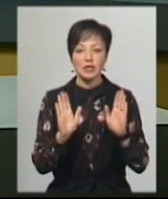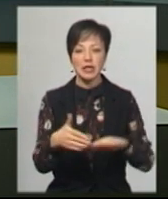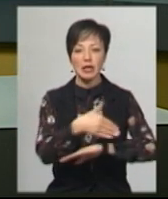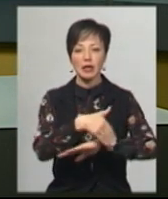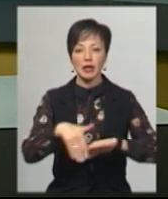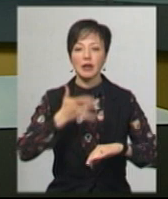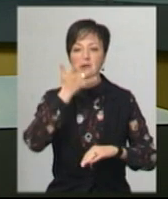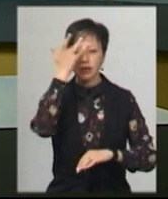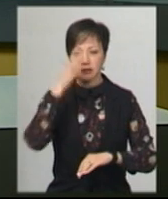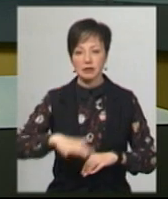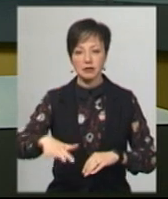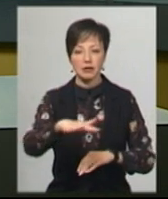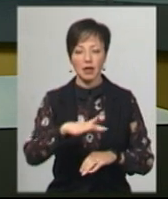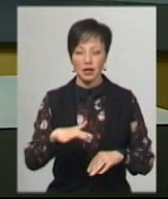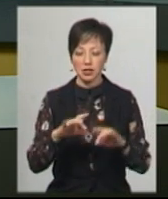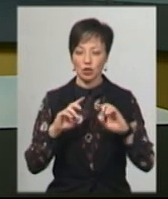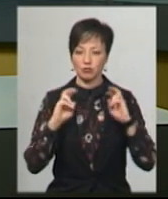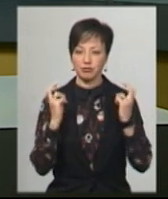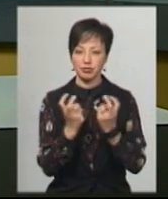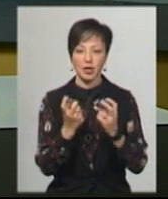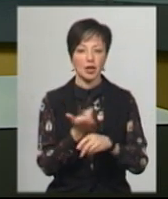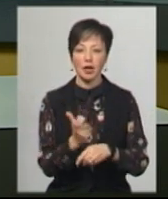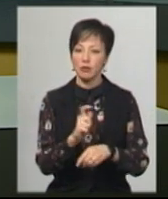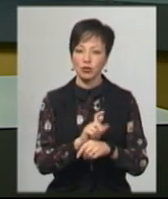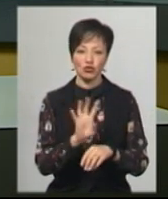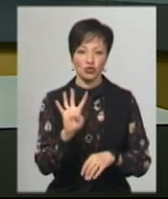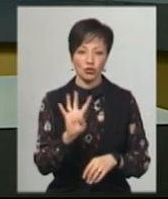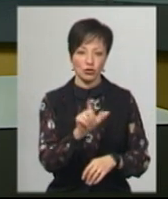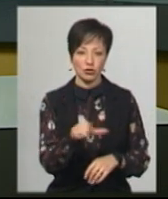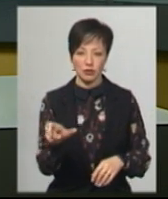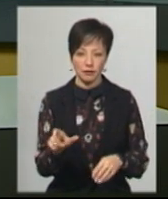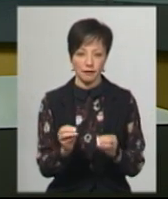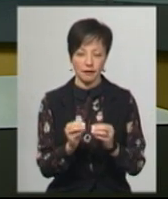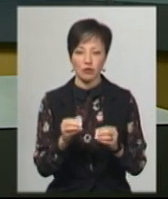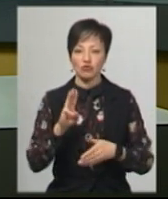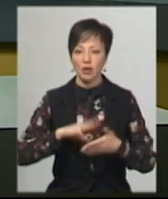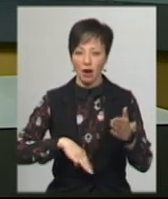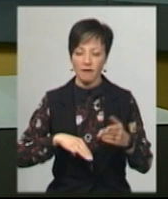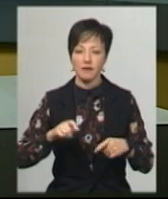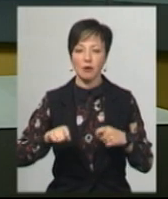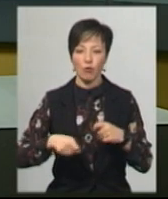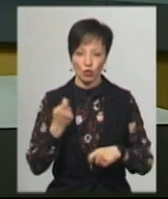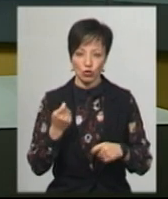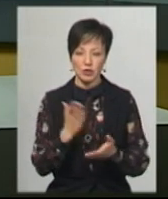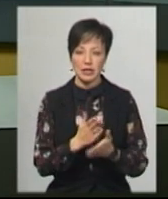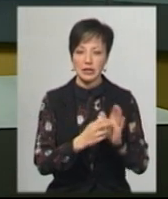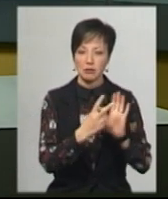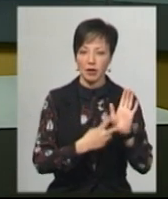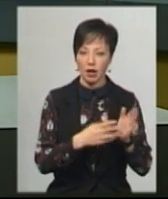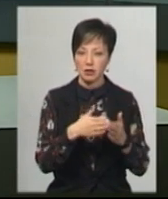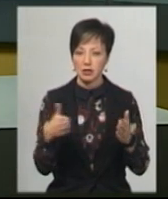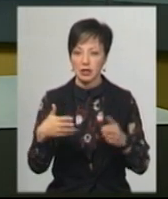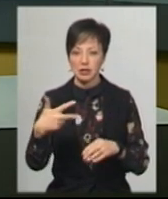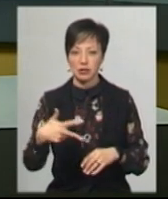літні майданчики. За одним столом можна сидіти не більше 4 відвідувачів. Штраф за порушення карантину становить від